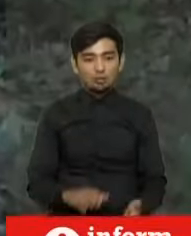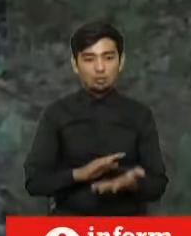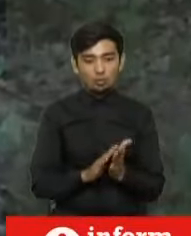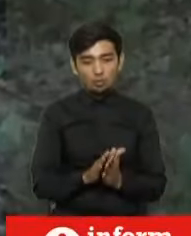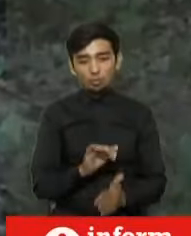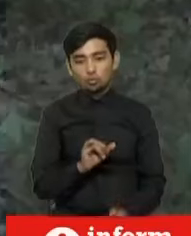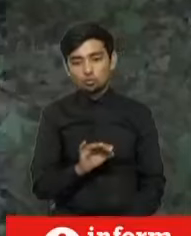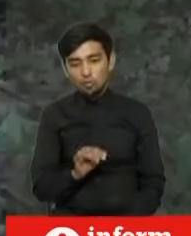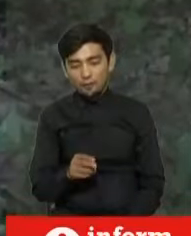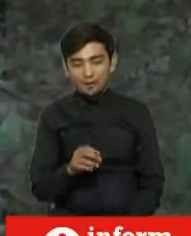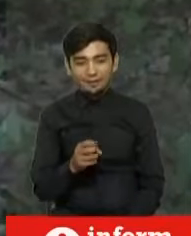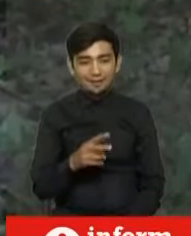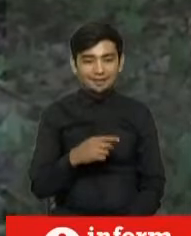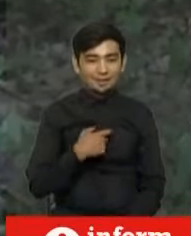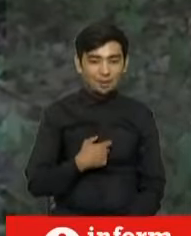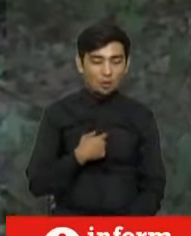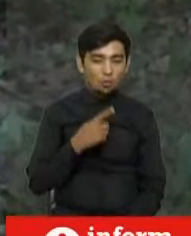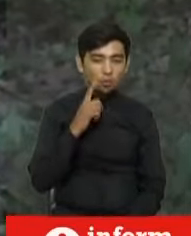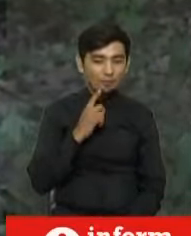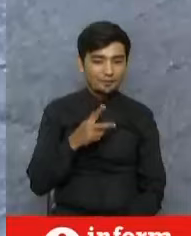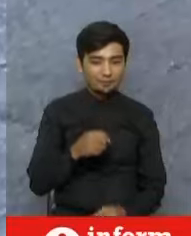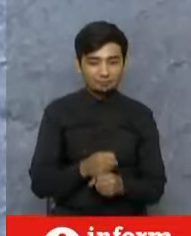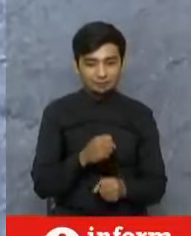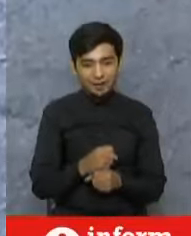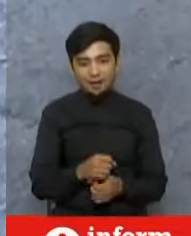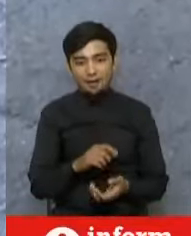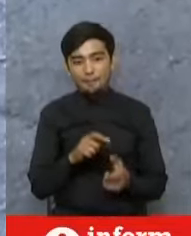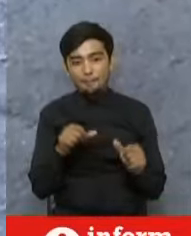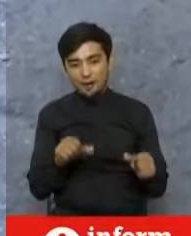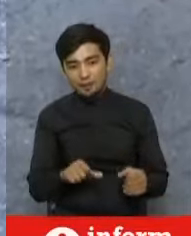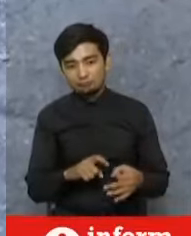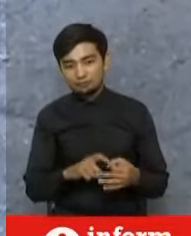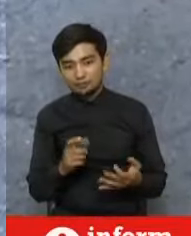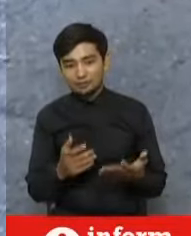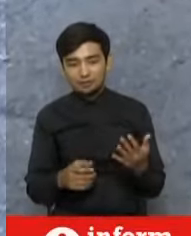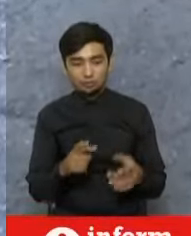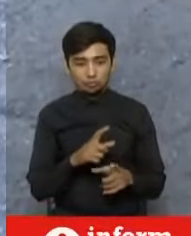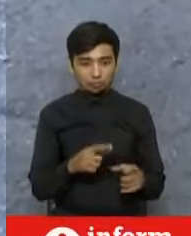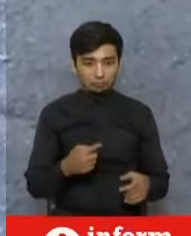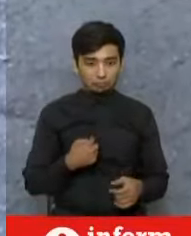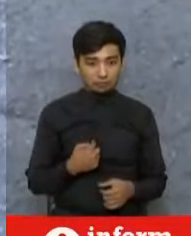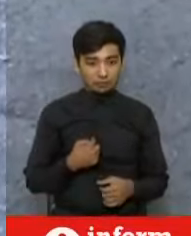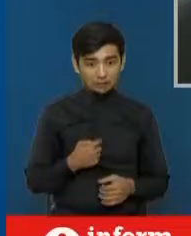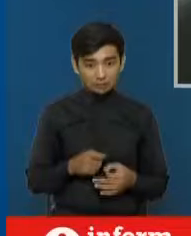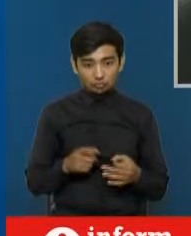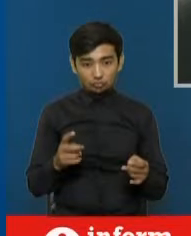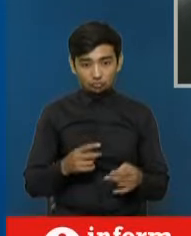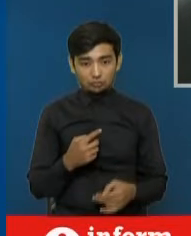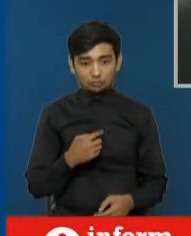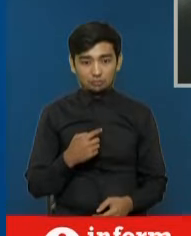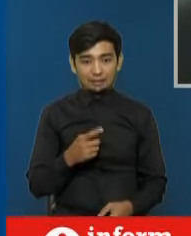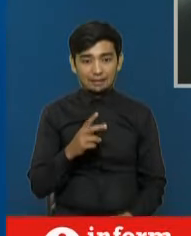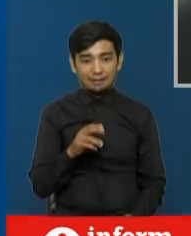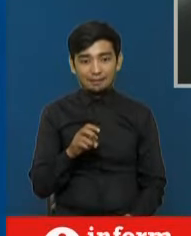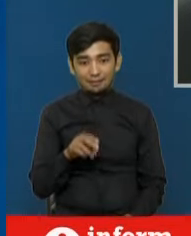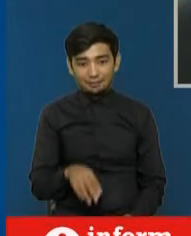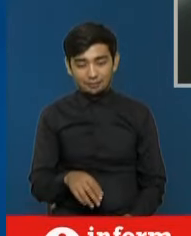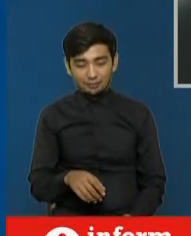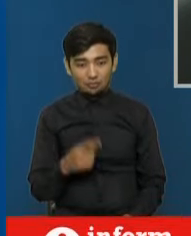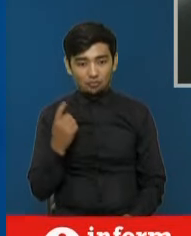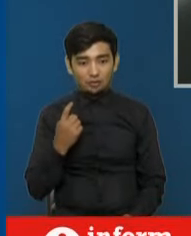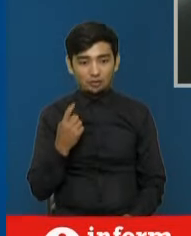условия, выгодные для себя, но право заключать или расторгать договор принадлежит клиентам, говорят юристы. Необходимо собрать нужное